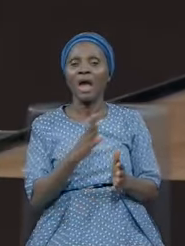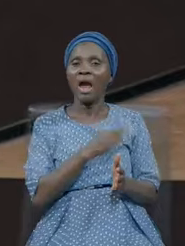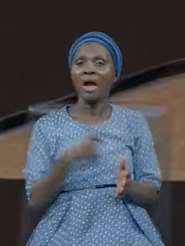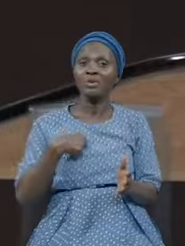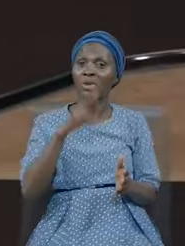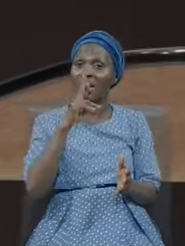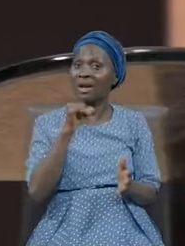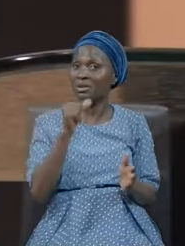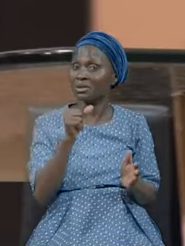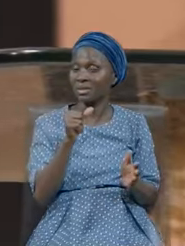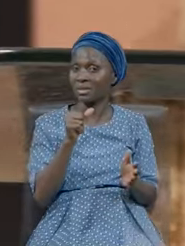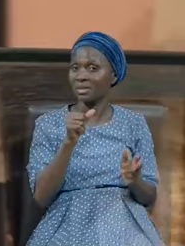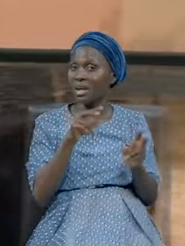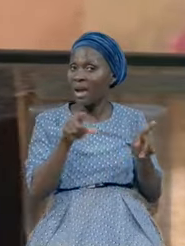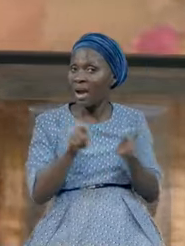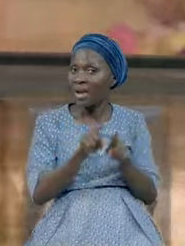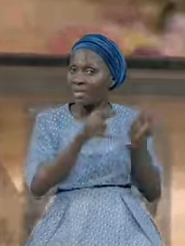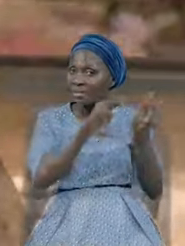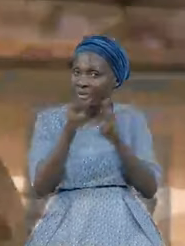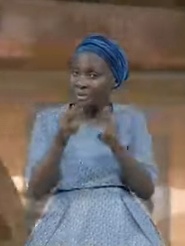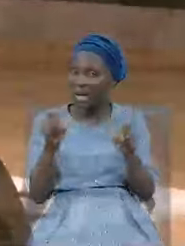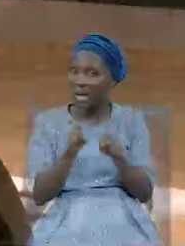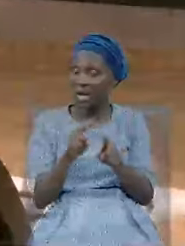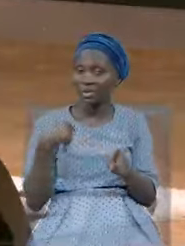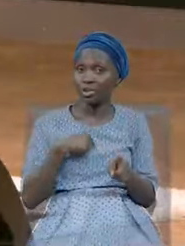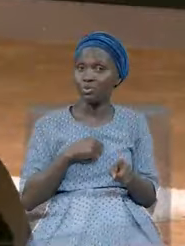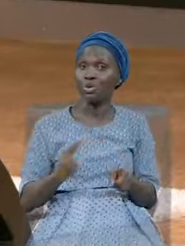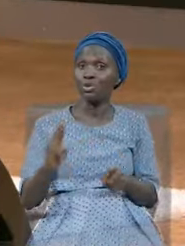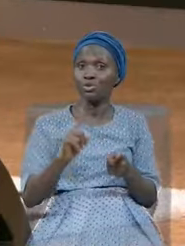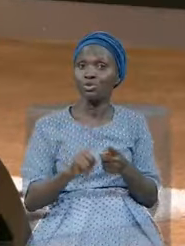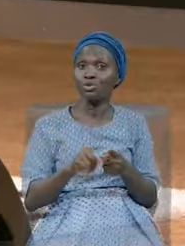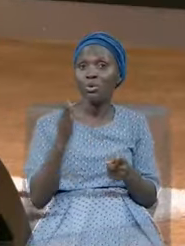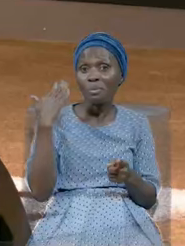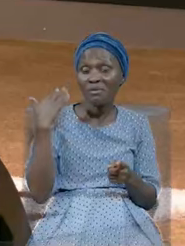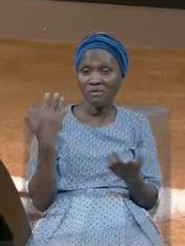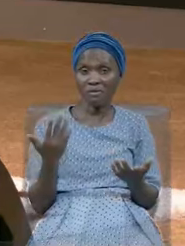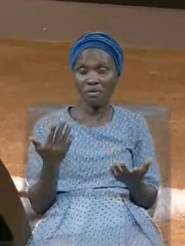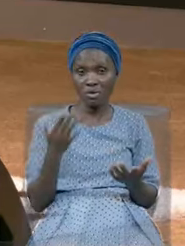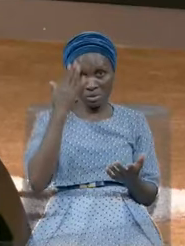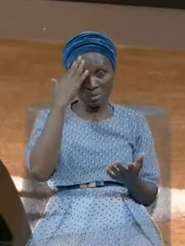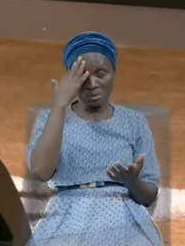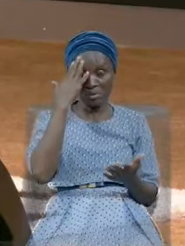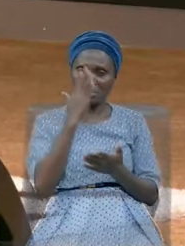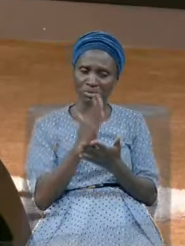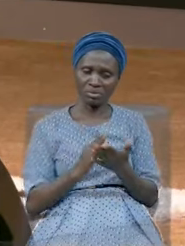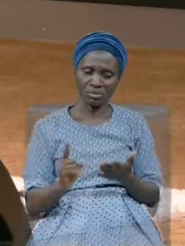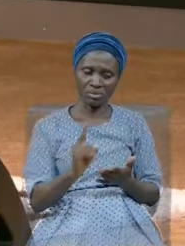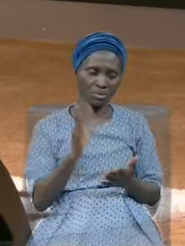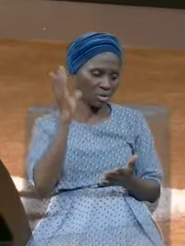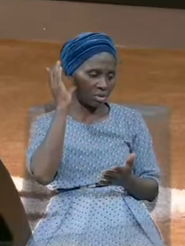on n'est pas aussi vigilant qu'auparavant il a quelqu'un a